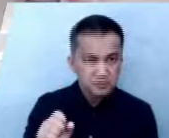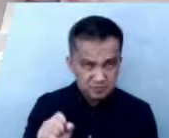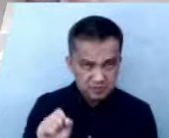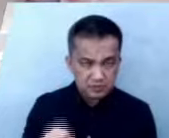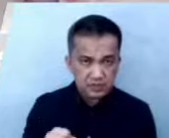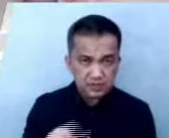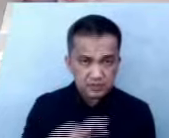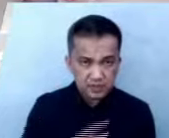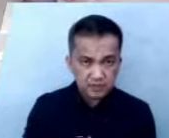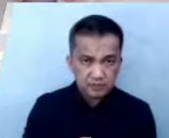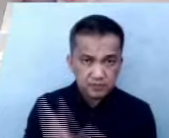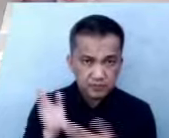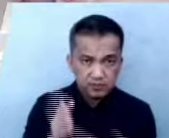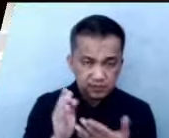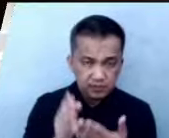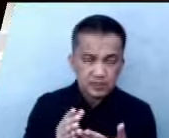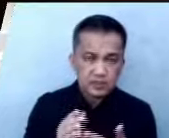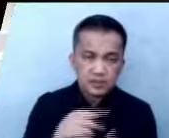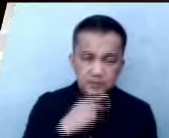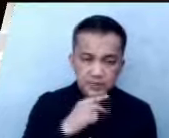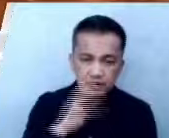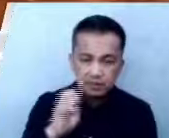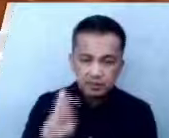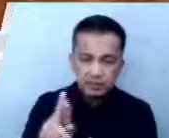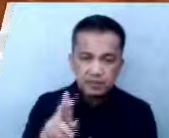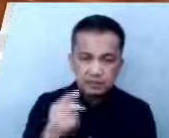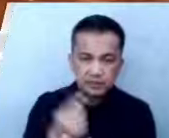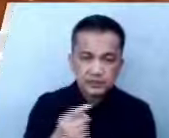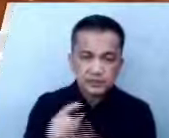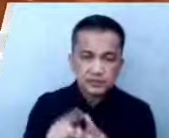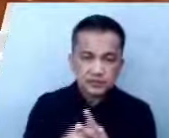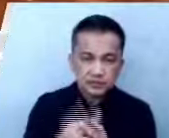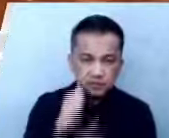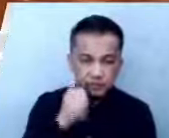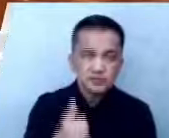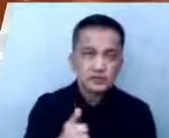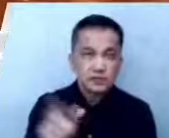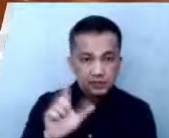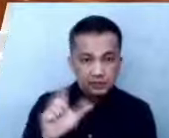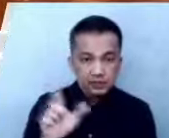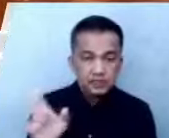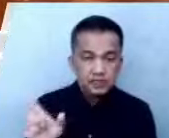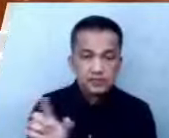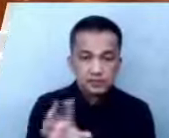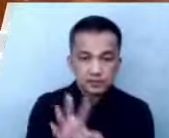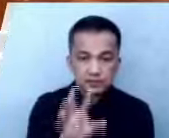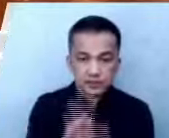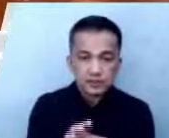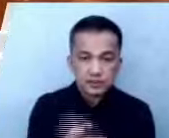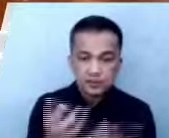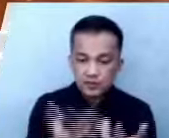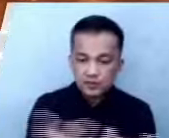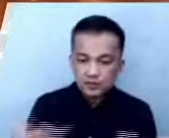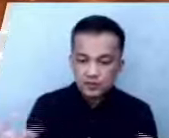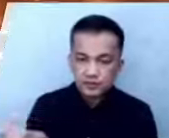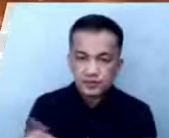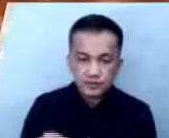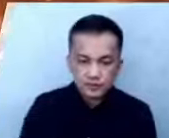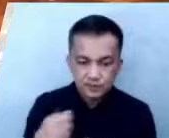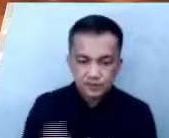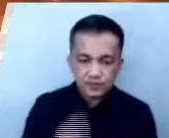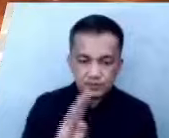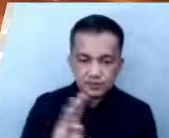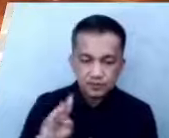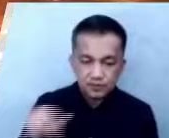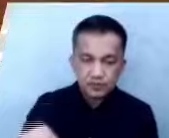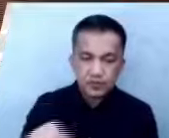lalo't bermonths na simula bukas? Panahon kung kailan uso ulit ang mga handaang may lechon, barbecue, menudo at iba